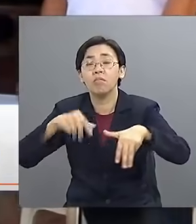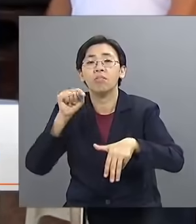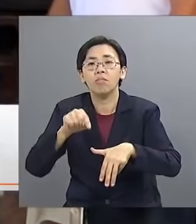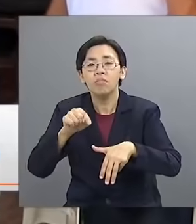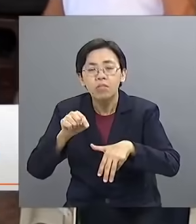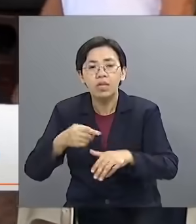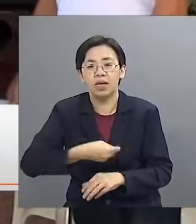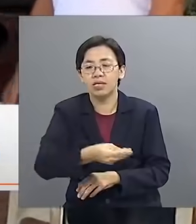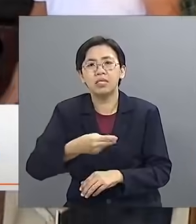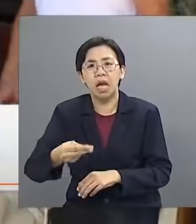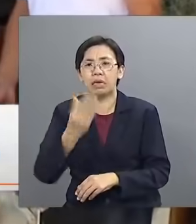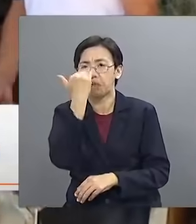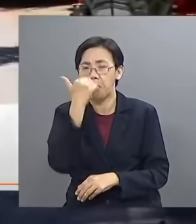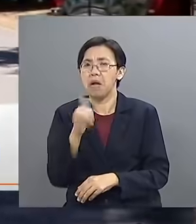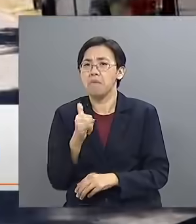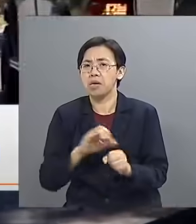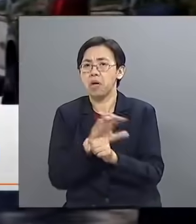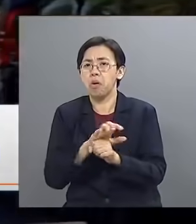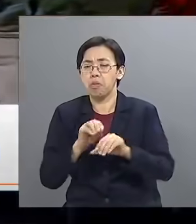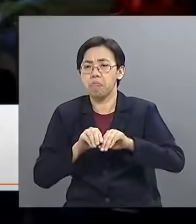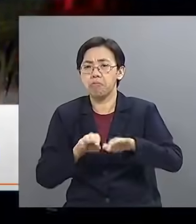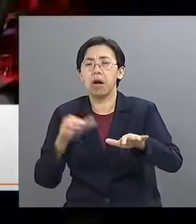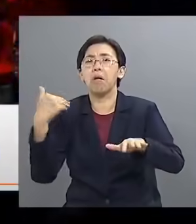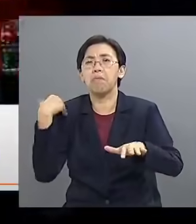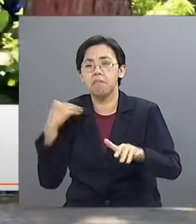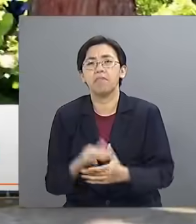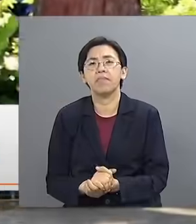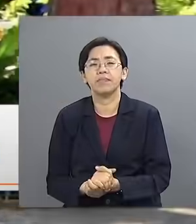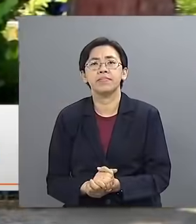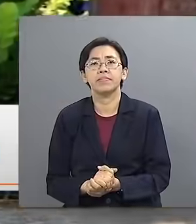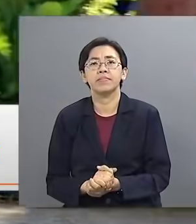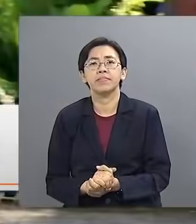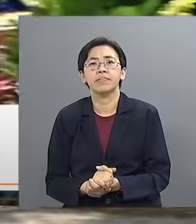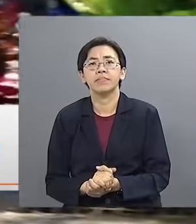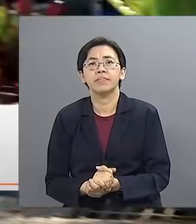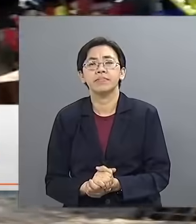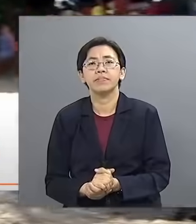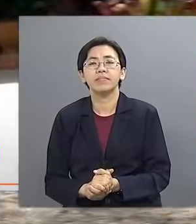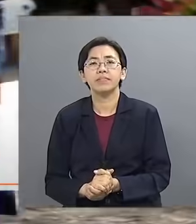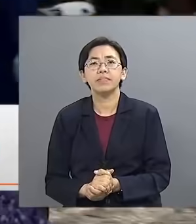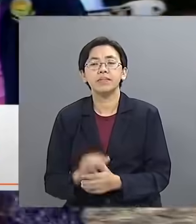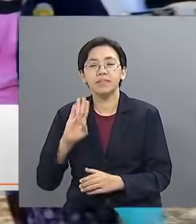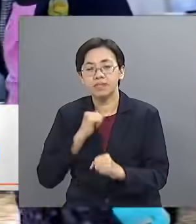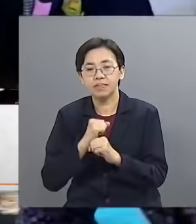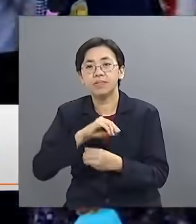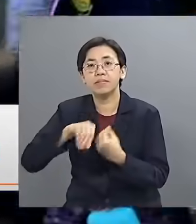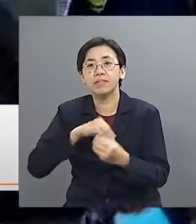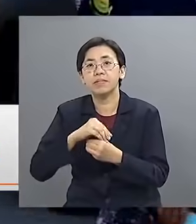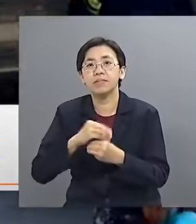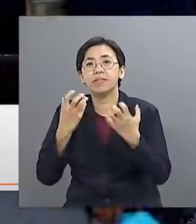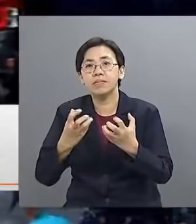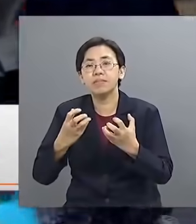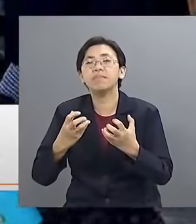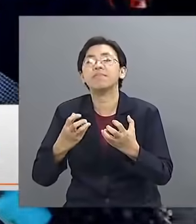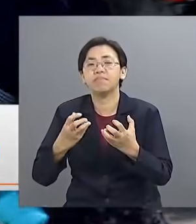ที่มีความเสี่ยงต่อการแพร่ระบาดของเชื้อโควิด-19นายสุรศักดิ์อิงประสานบอกว่าบริษัททำธุรกิจโรงโม่หินอยู่ในอำเภอบ่อไร่นี่แห